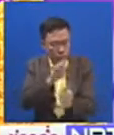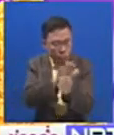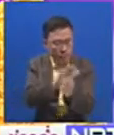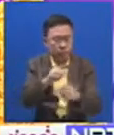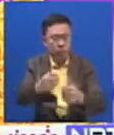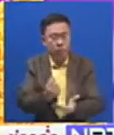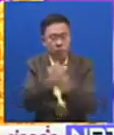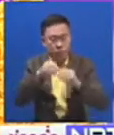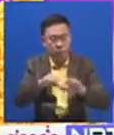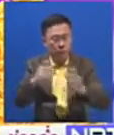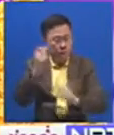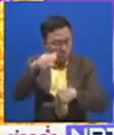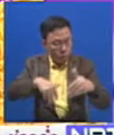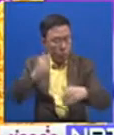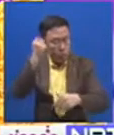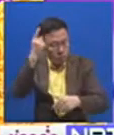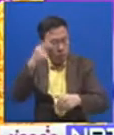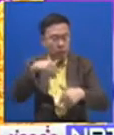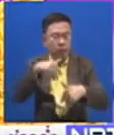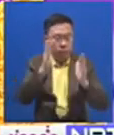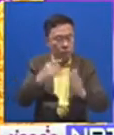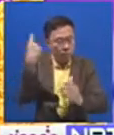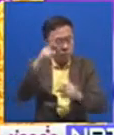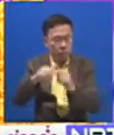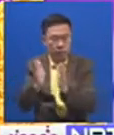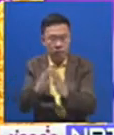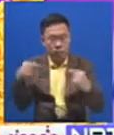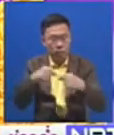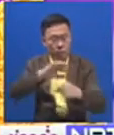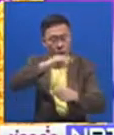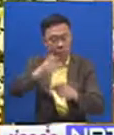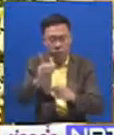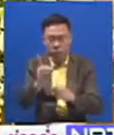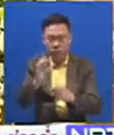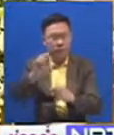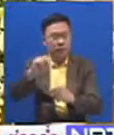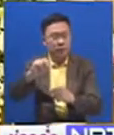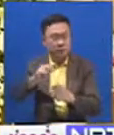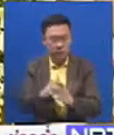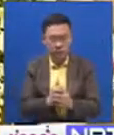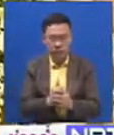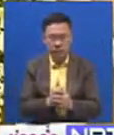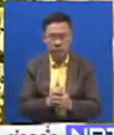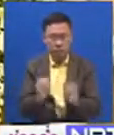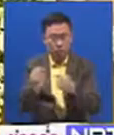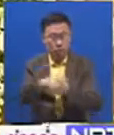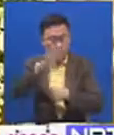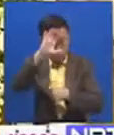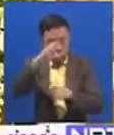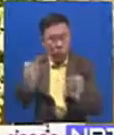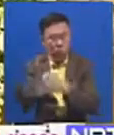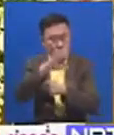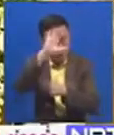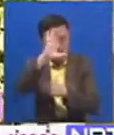ให้กับประชาชนทั่วไปและนักท่องเที่ยวในพื้นที่สวนสัตว์ดุสิตคะโดยการจัดสร้าง